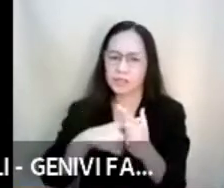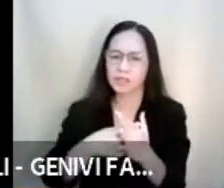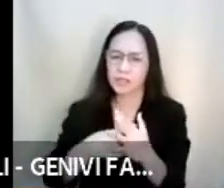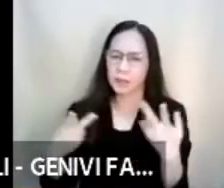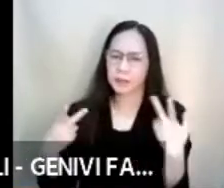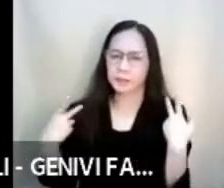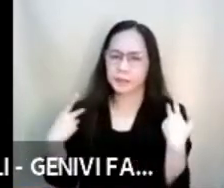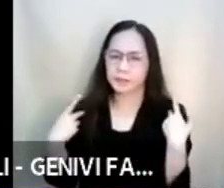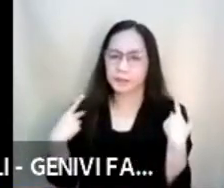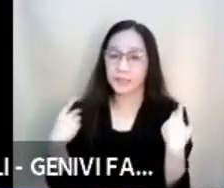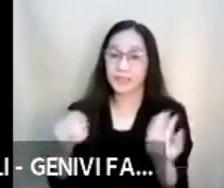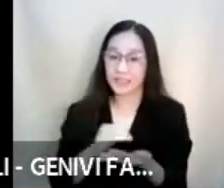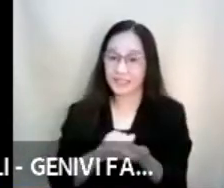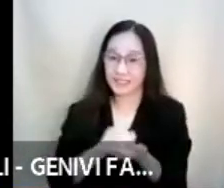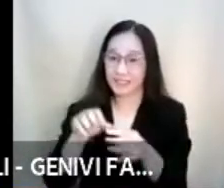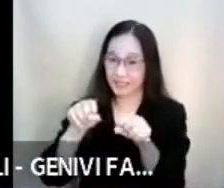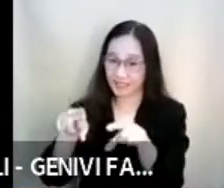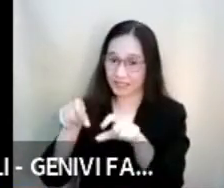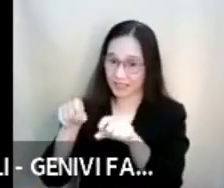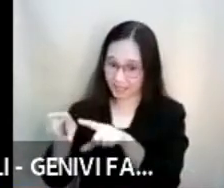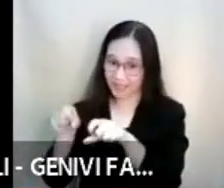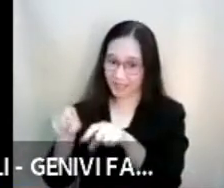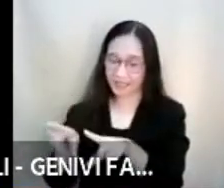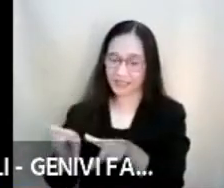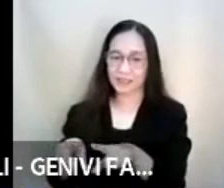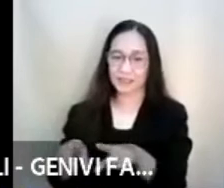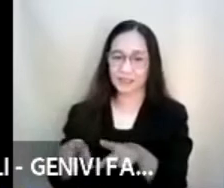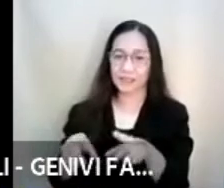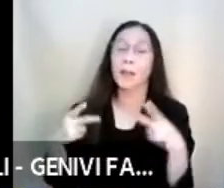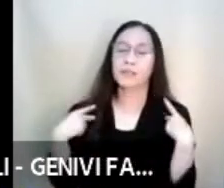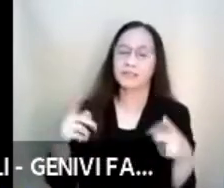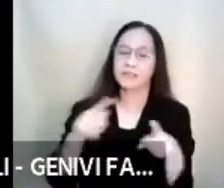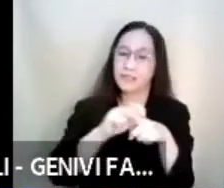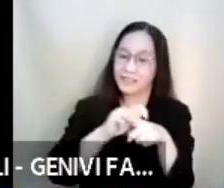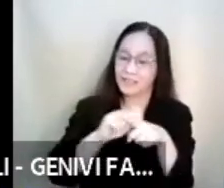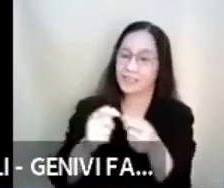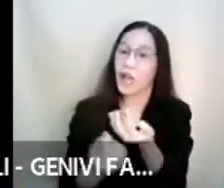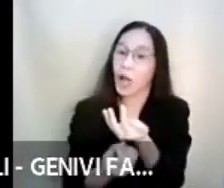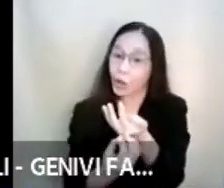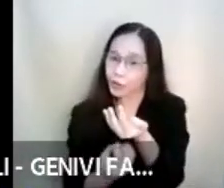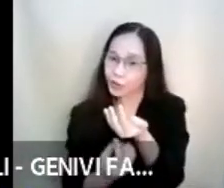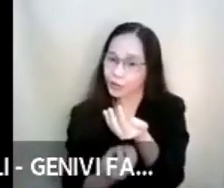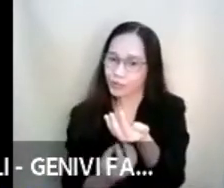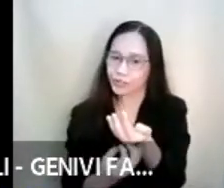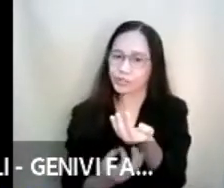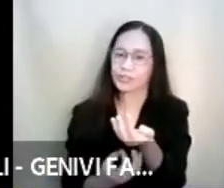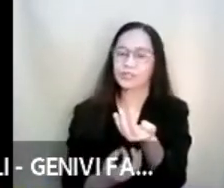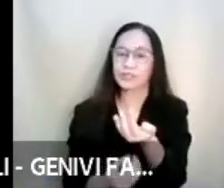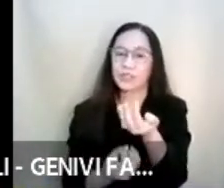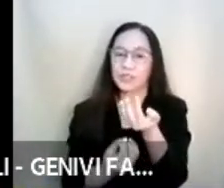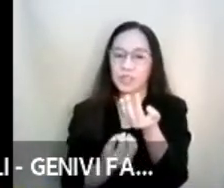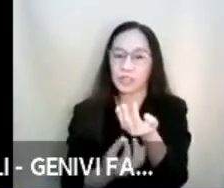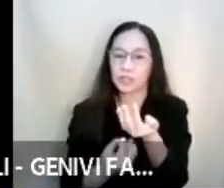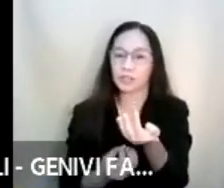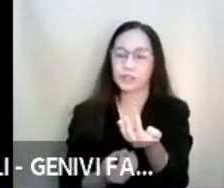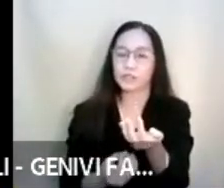siyang nagpa-practice na magbenta. May-training sila na, nagluluto sila, tapos yung niluto nila, inaalok